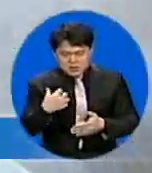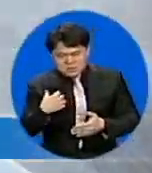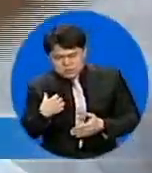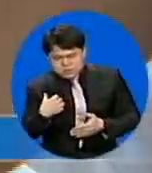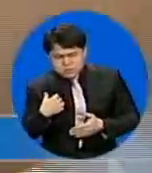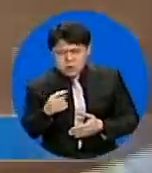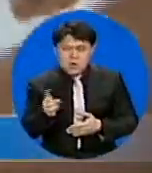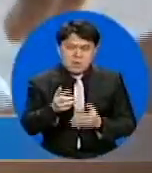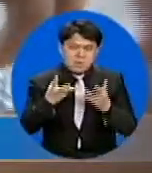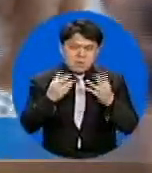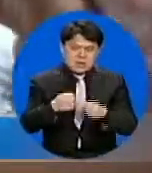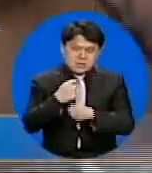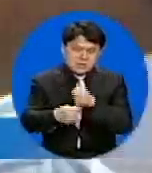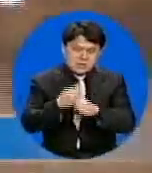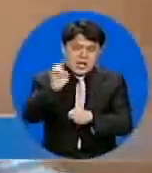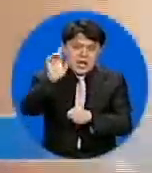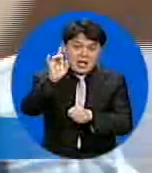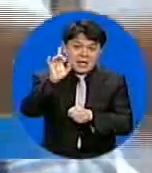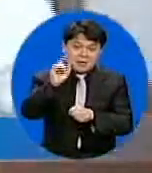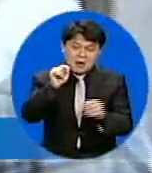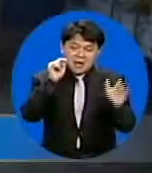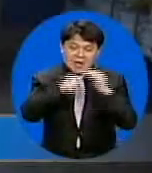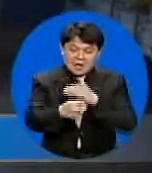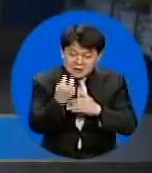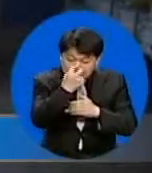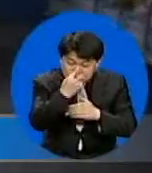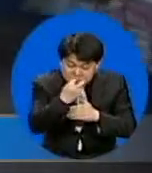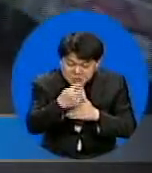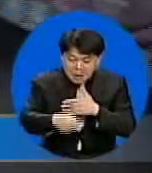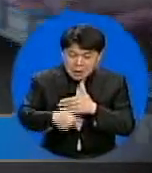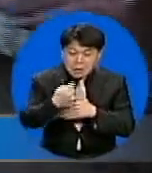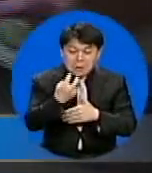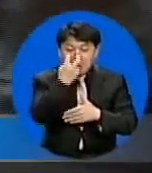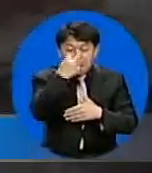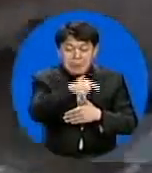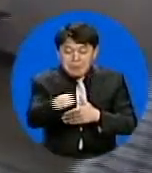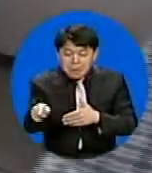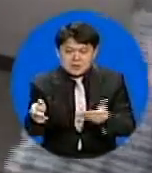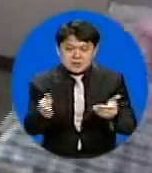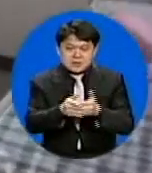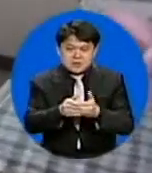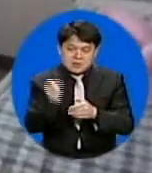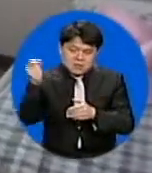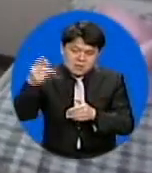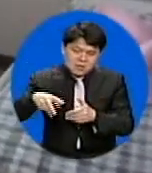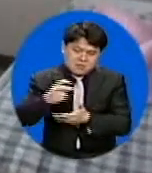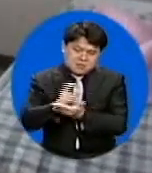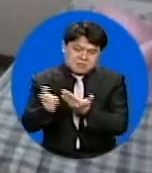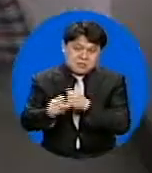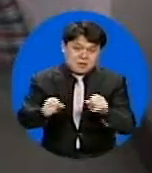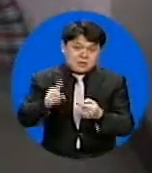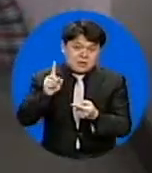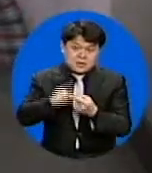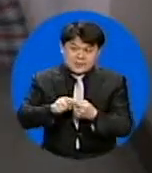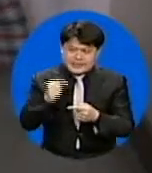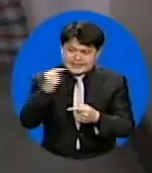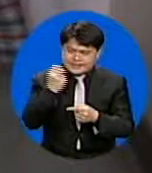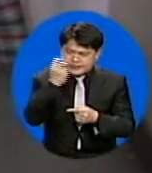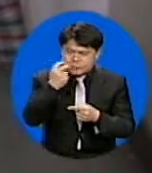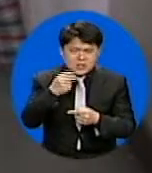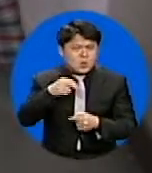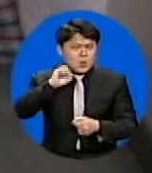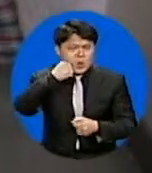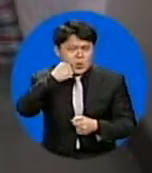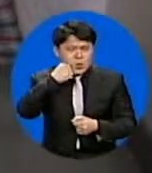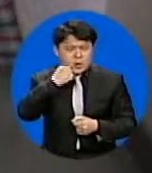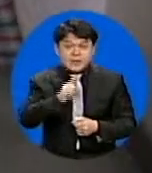보니 1년에 한 번 형식적인 실태 조사에 지나쳐 일부 요양원의 탈불법 행위에 대하여는 철저한 관리 감독이 이루어질